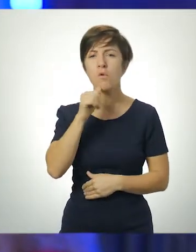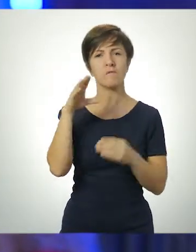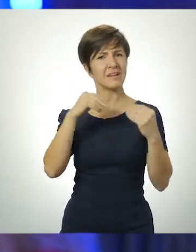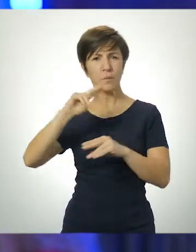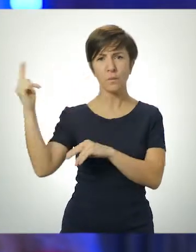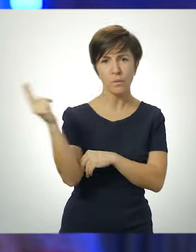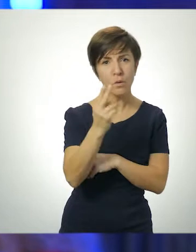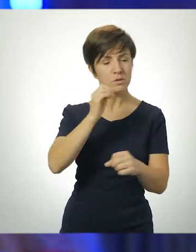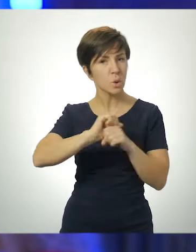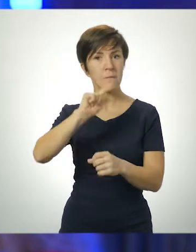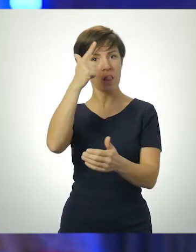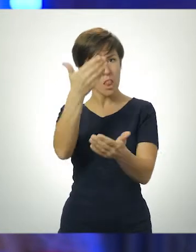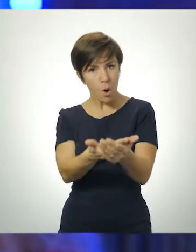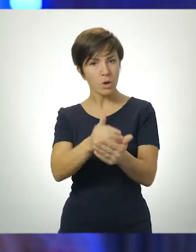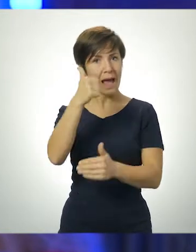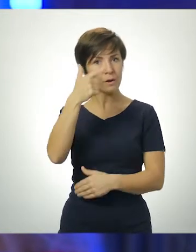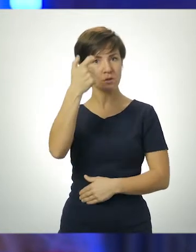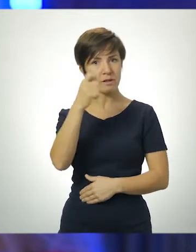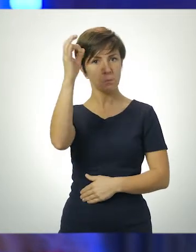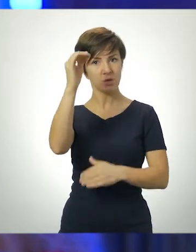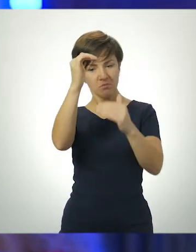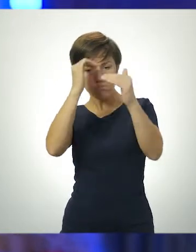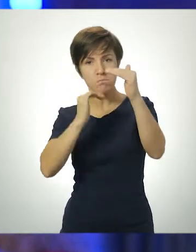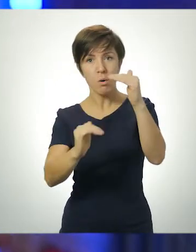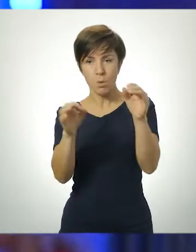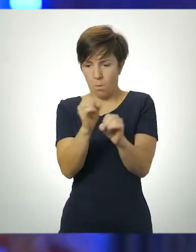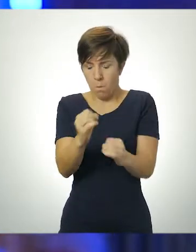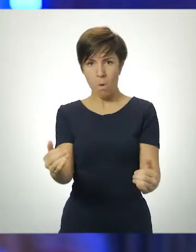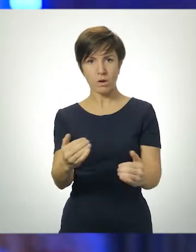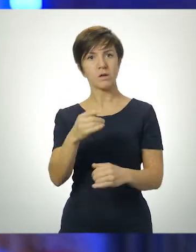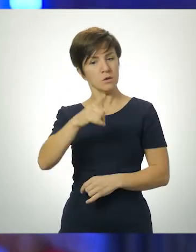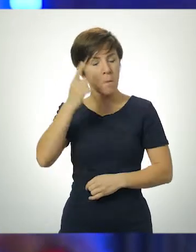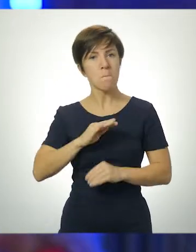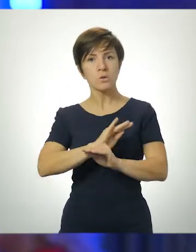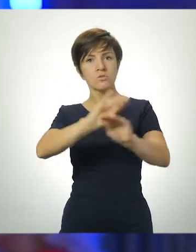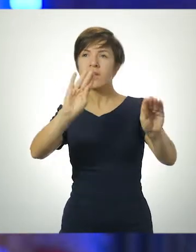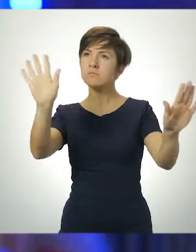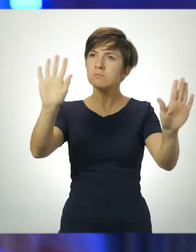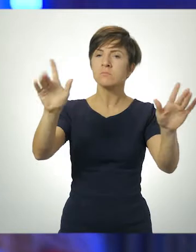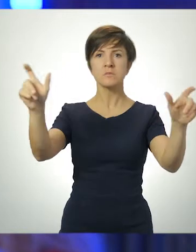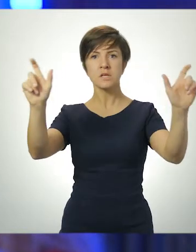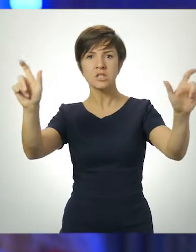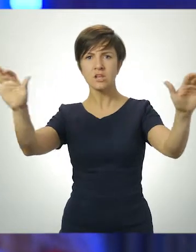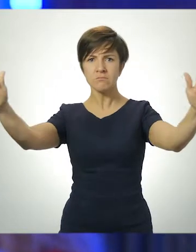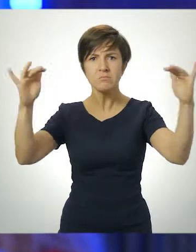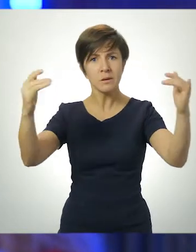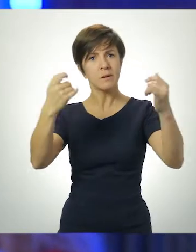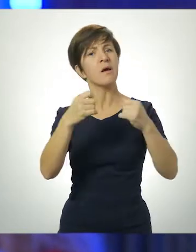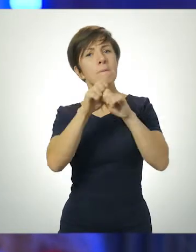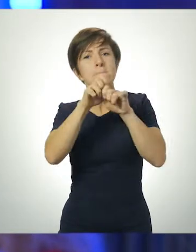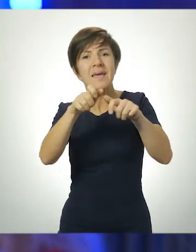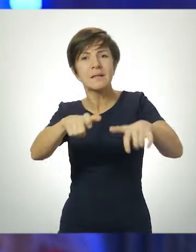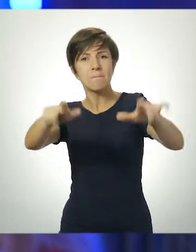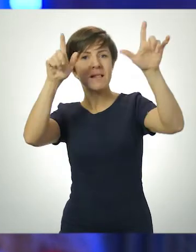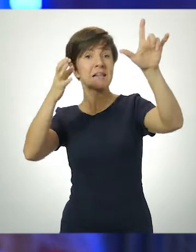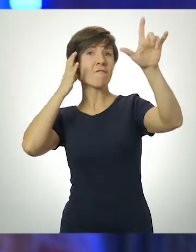als Männer bei gleicher Qualifikation und im gleichen Beruf. Und das ist natürlich etwas, was nicht geht und wo man insgesamt die Gesellschaft darauf